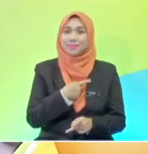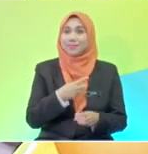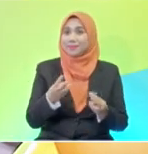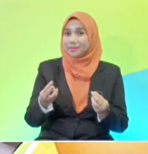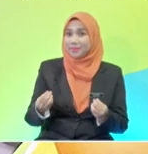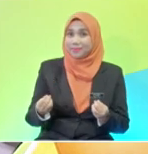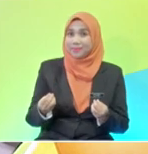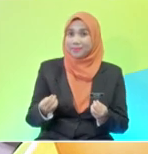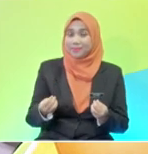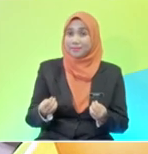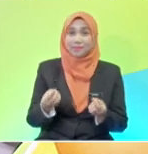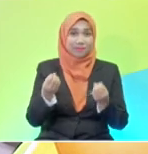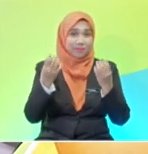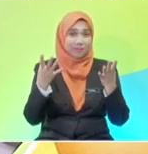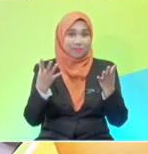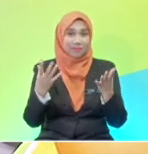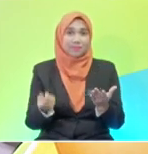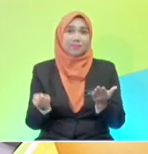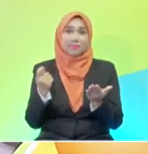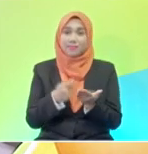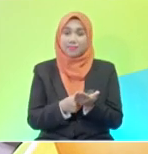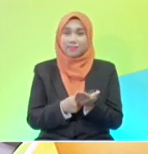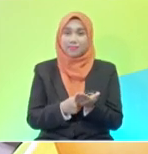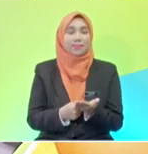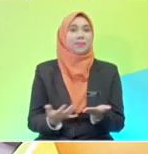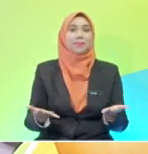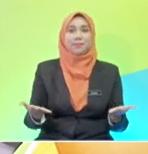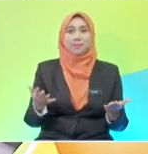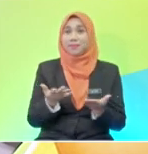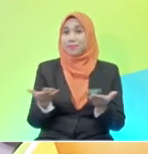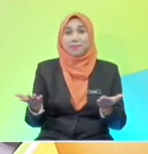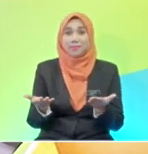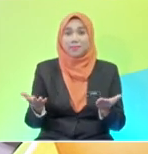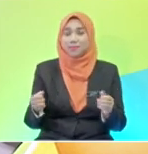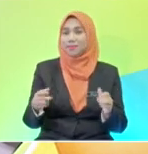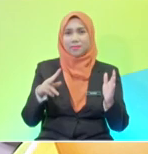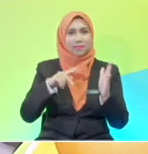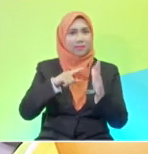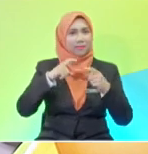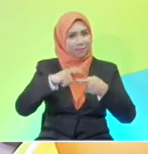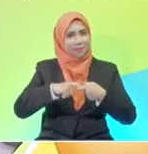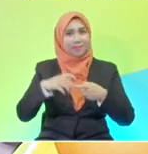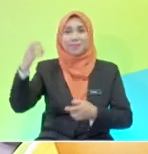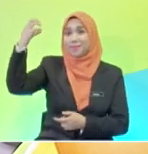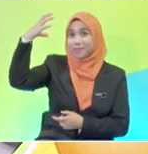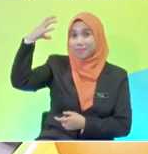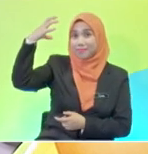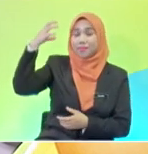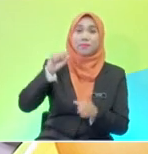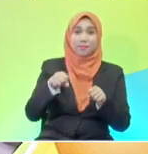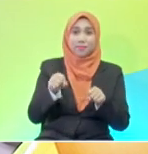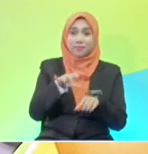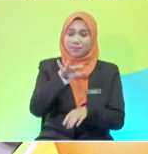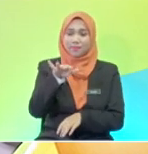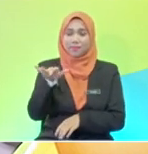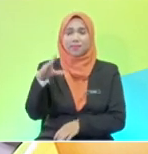lebih banyak tentang matahari kegunaannya dan apa yang berkaitan dengan matahari bolehlah kita melayani pelantar